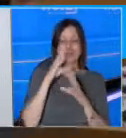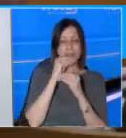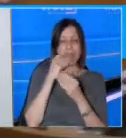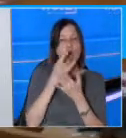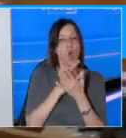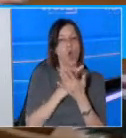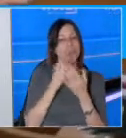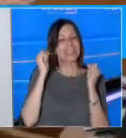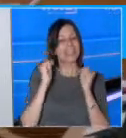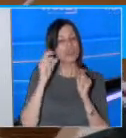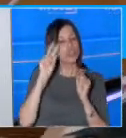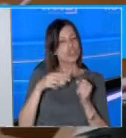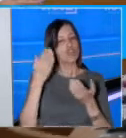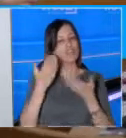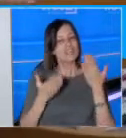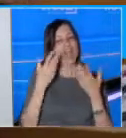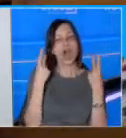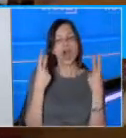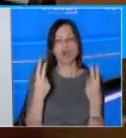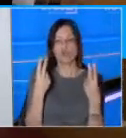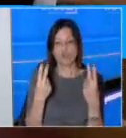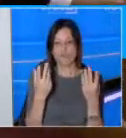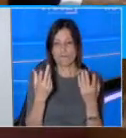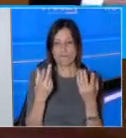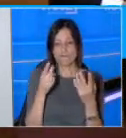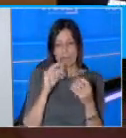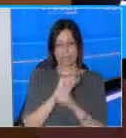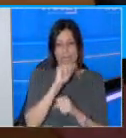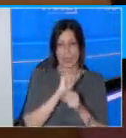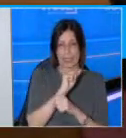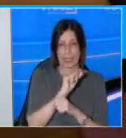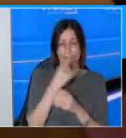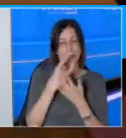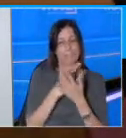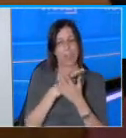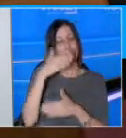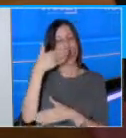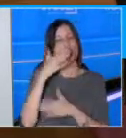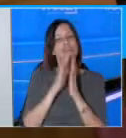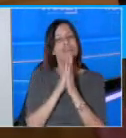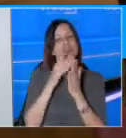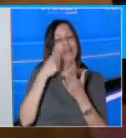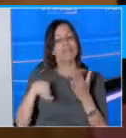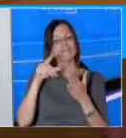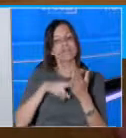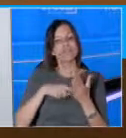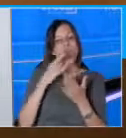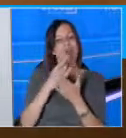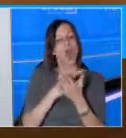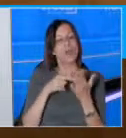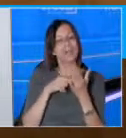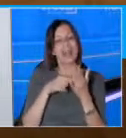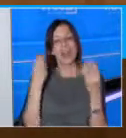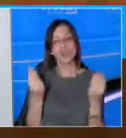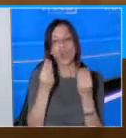יסוד. יש פה הבדל שהוא מאוד מאוד חשוב. העותרים בחוק הלאום הם מבקשים לפסול את החוק בגלל התוכן